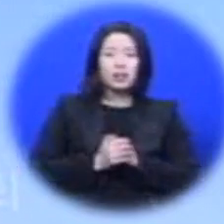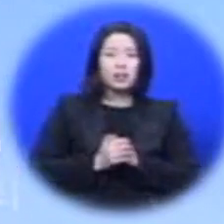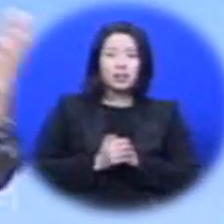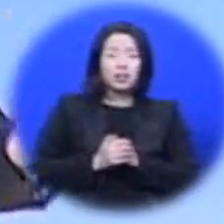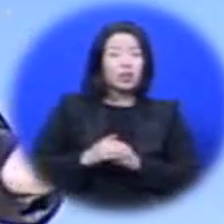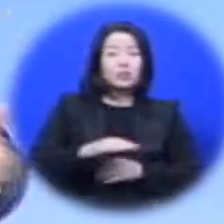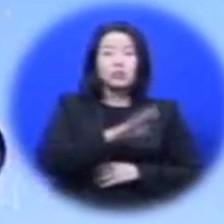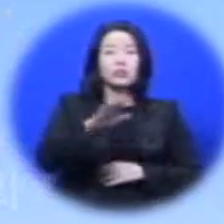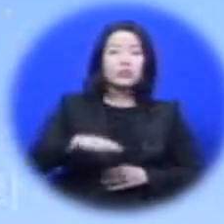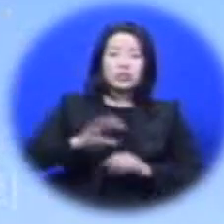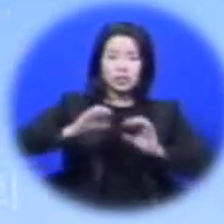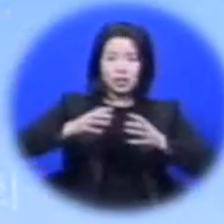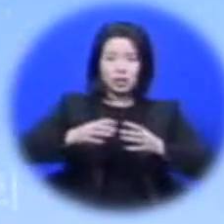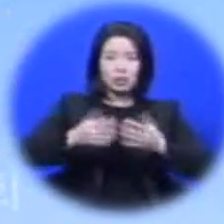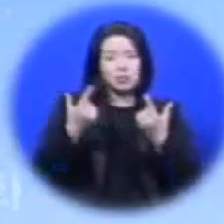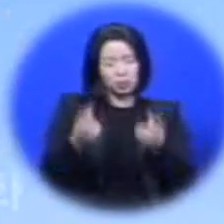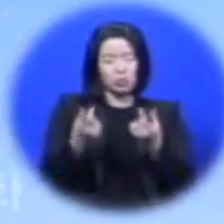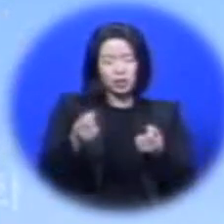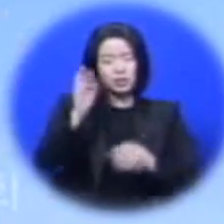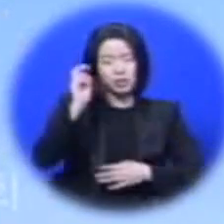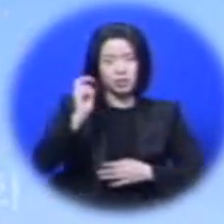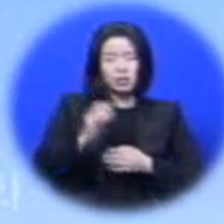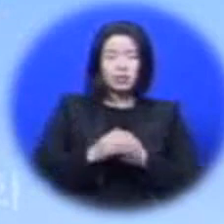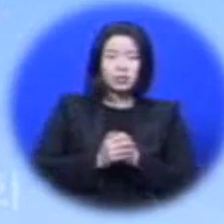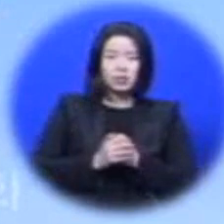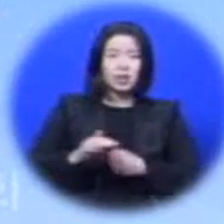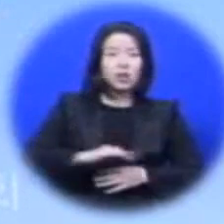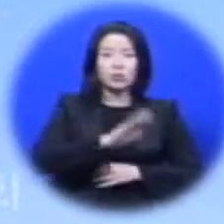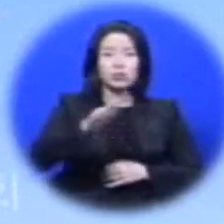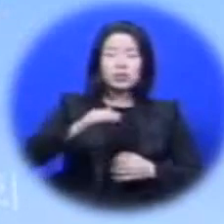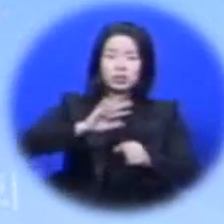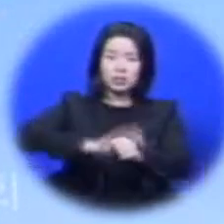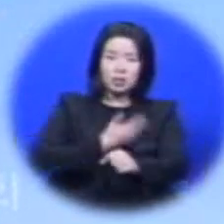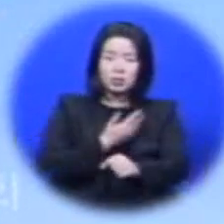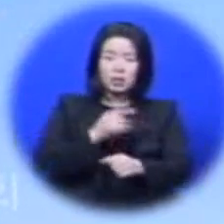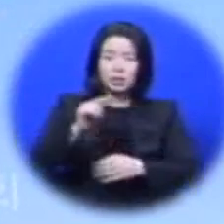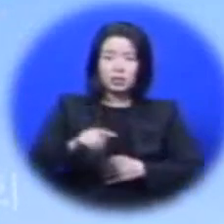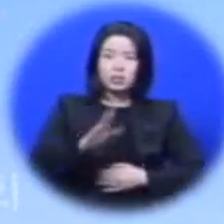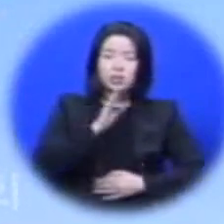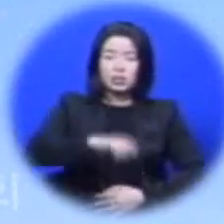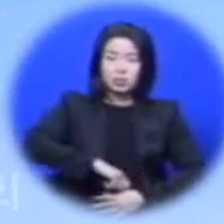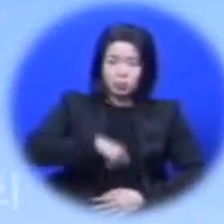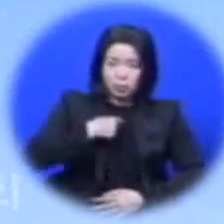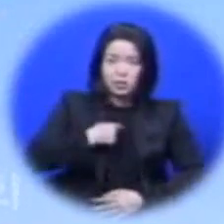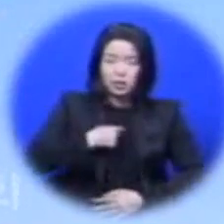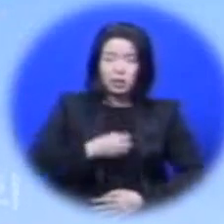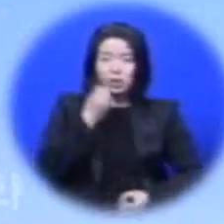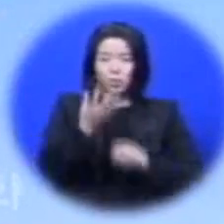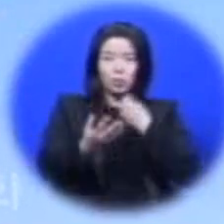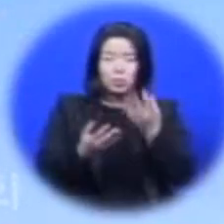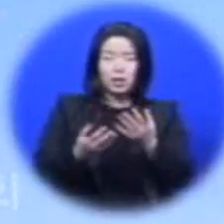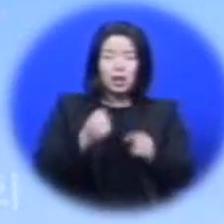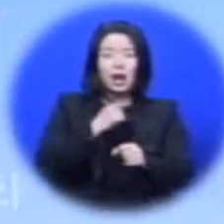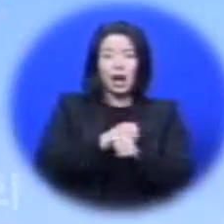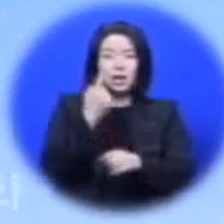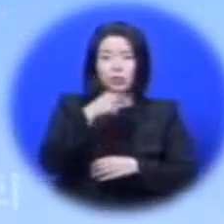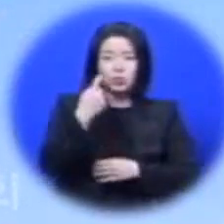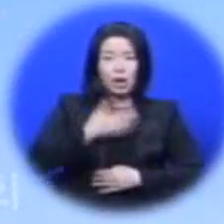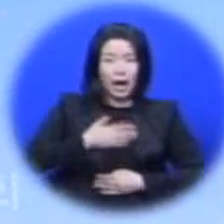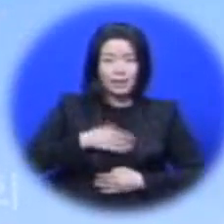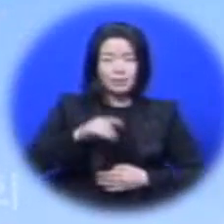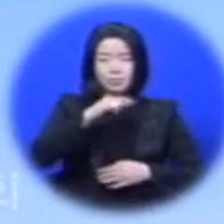그럼 우리나라도 마찬가지일 거예요. 우리는 잘못한 것을 솔직하게 잘못했다고 고백할 줄 아는